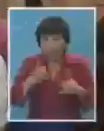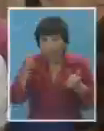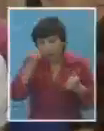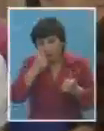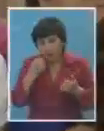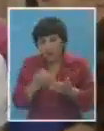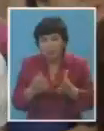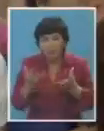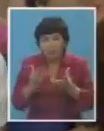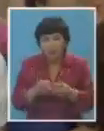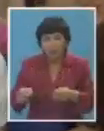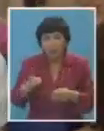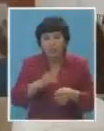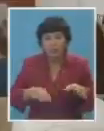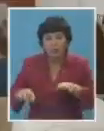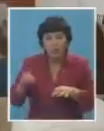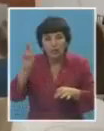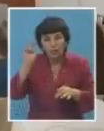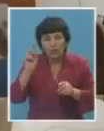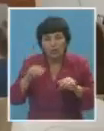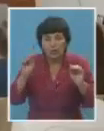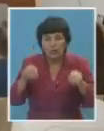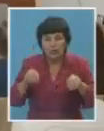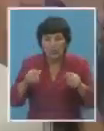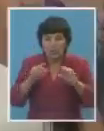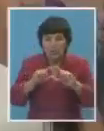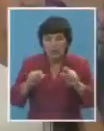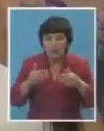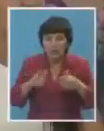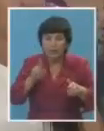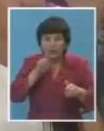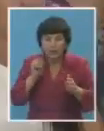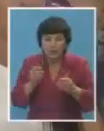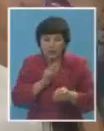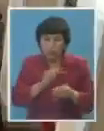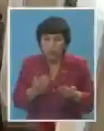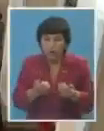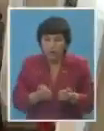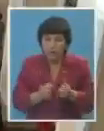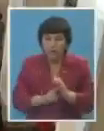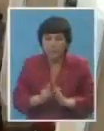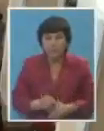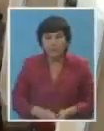айтамын. Қазіргі уақытта республикалық жоғары техникалық колледжі мектеп бітірген жас талапкерлерді оқуға қабылдауда.